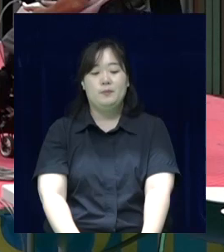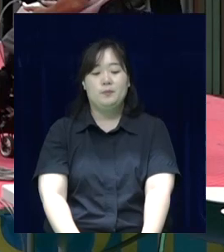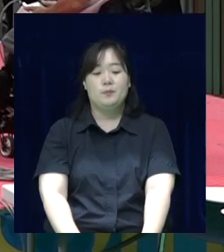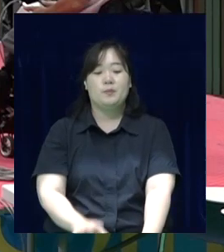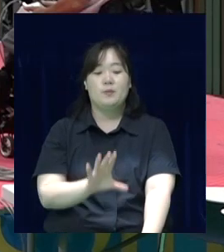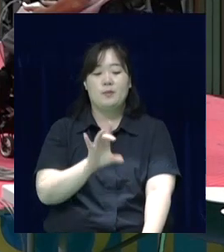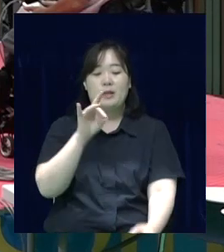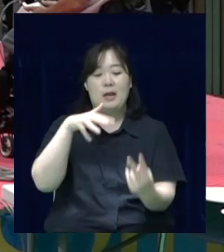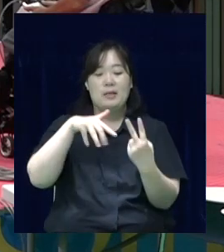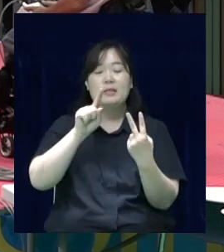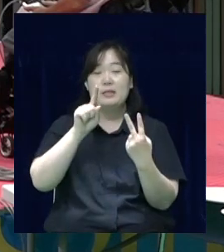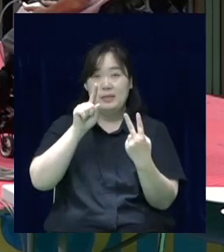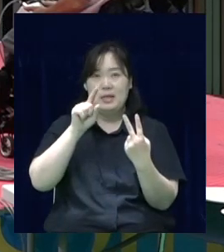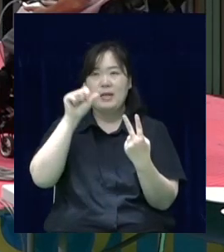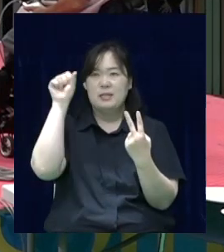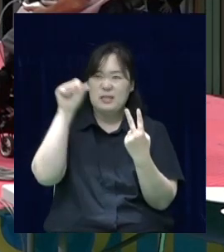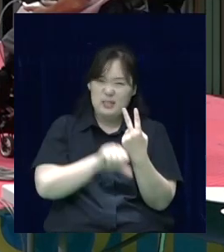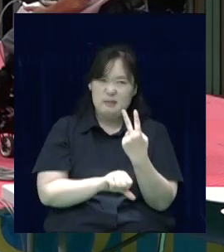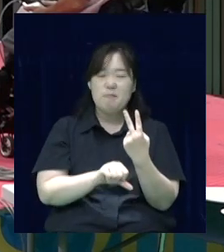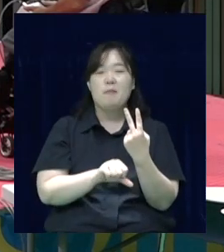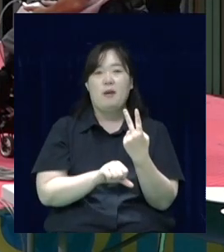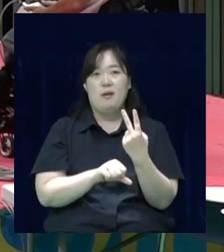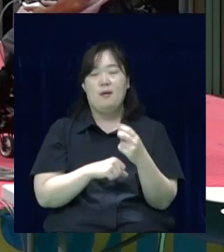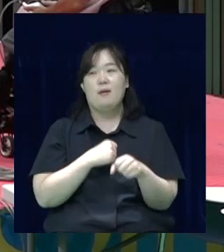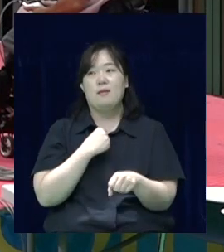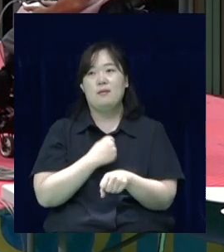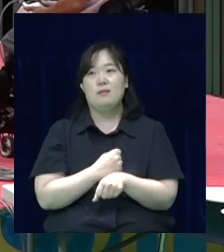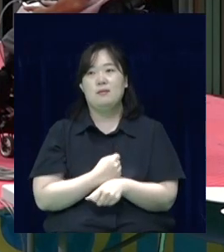박정훈 선수의 2차 시도가 좀 실패로 돌아갔었고요.